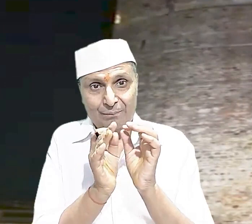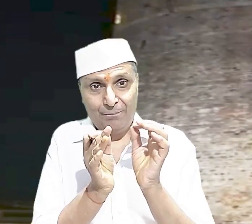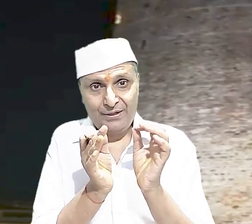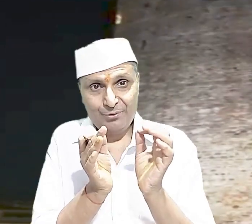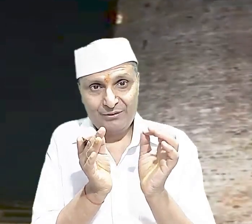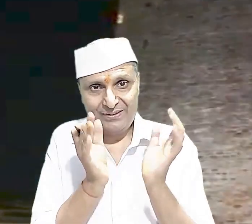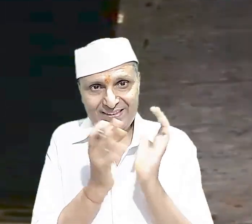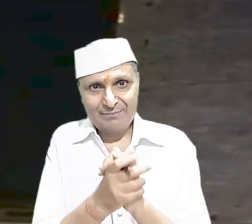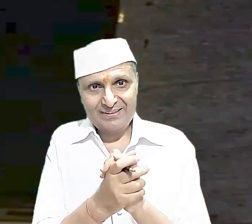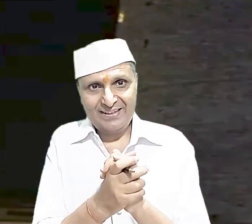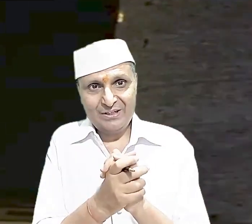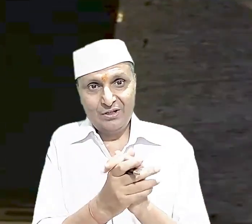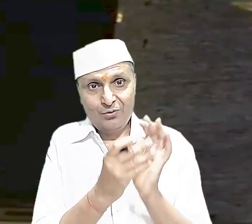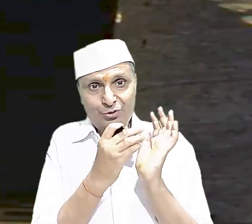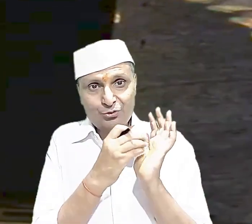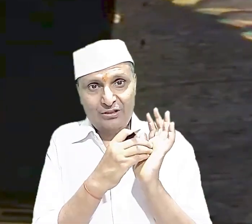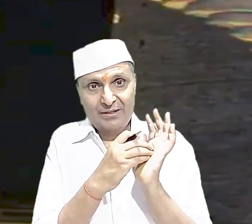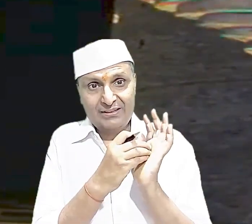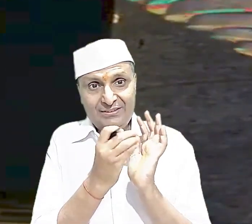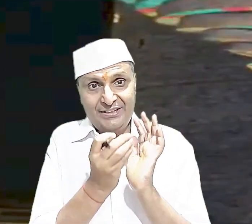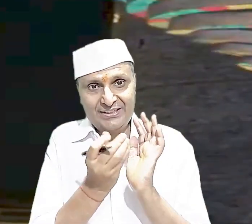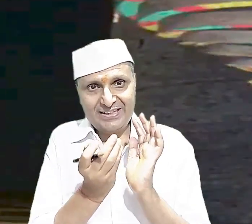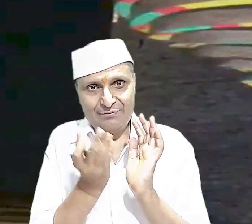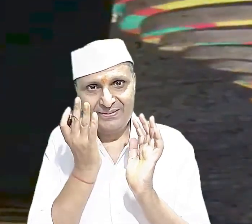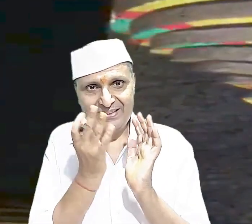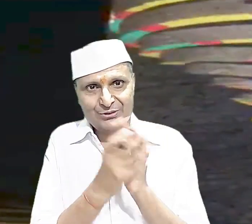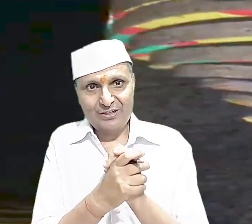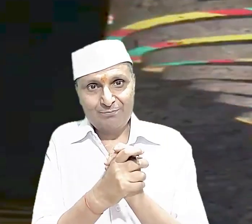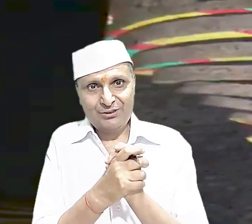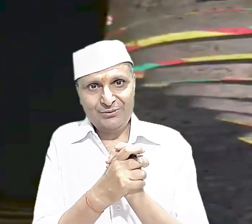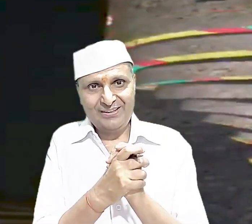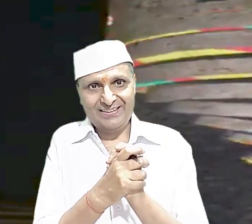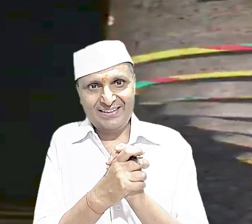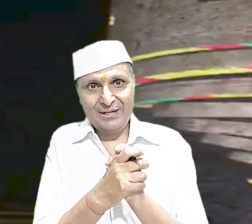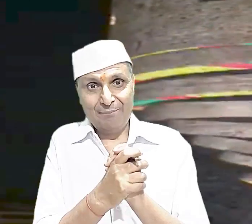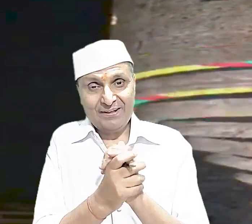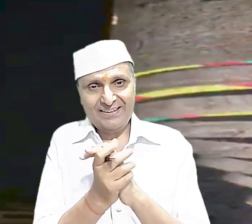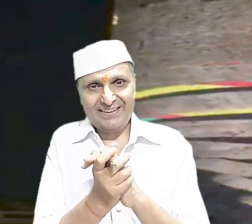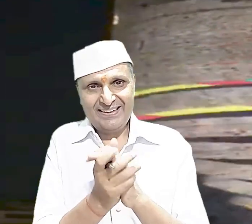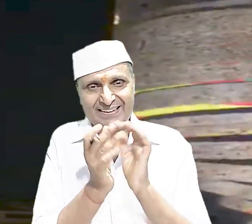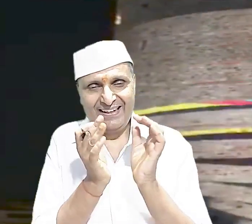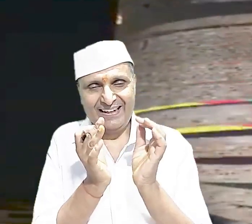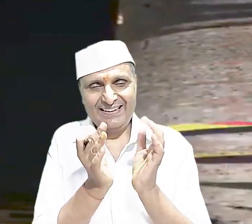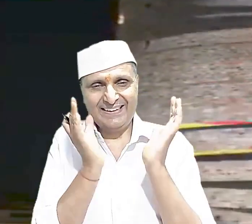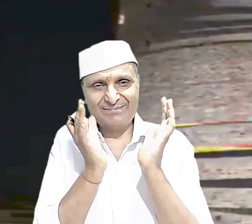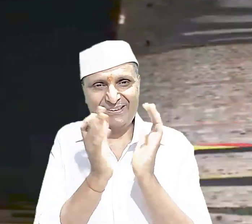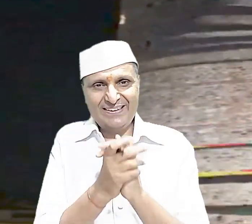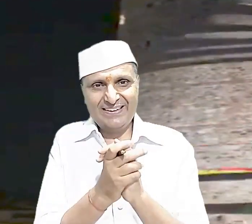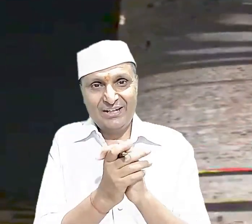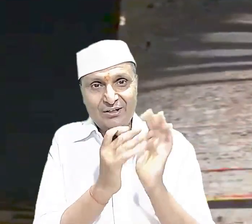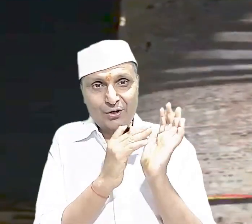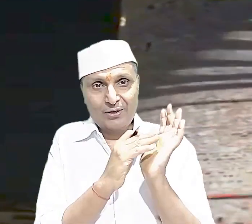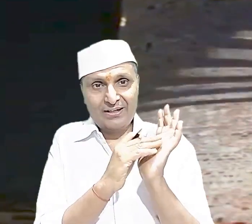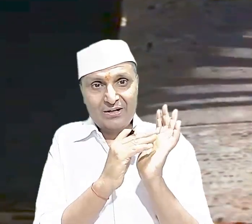लिए बड़ी मोटी फीस देनी पड़ती है, कुछ लोग तो ये भी कहते हैं 3,000 की फीस है, शो की हम पुष्टि तो नहीं करते, पर कहते हैं यहाँ लाइटिंग गजब की